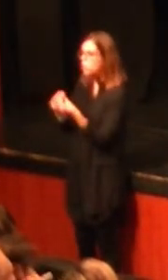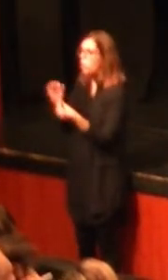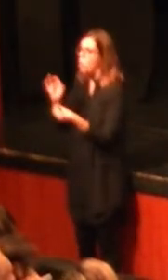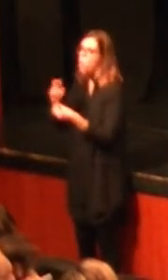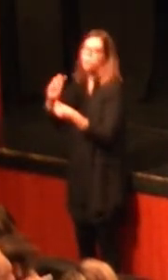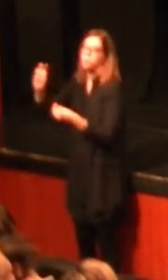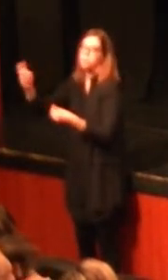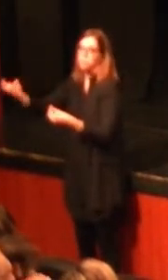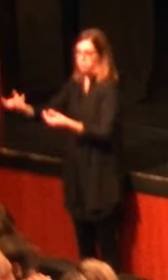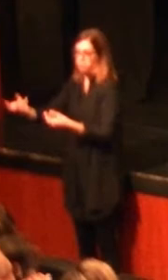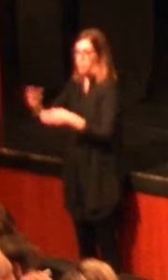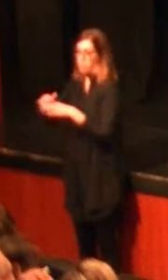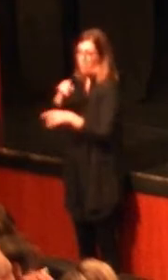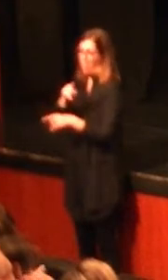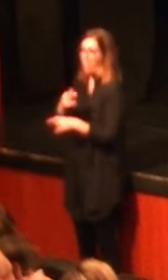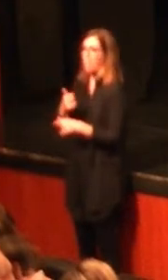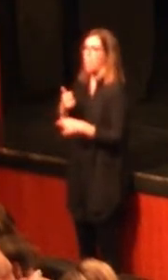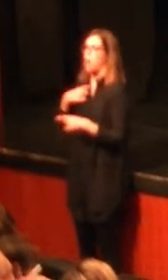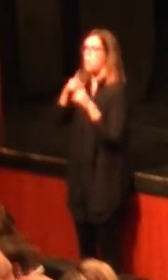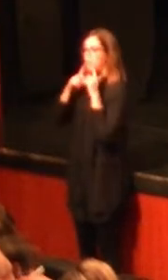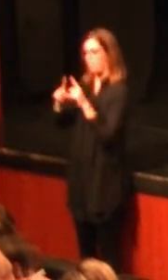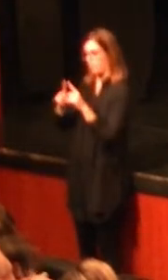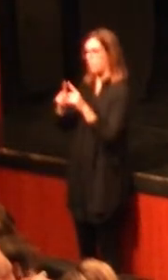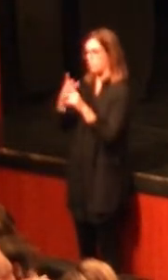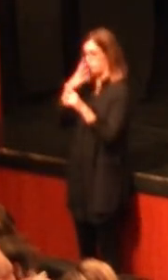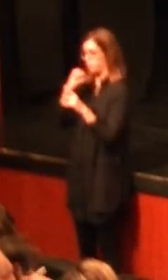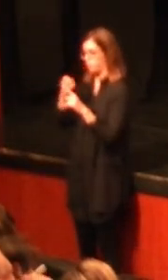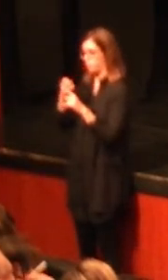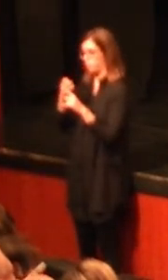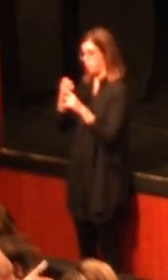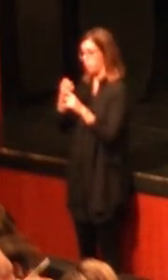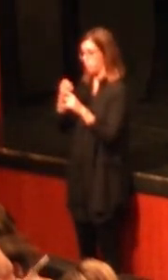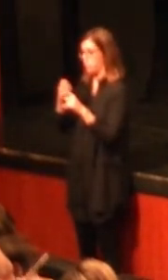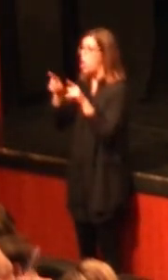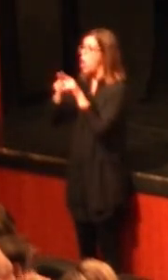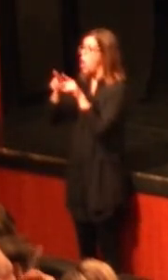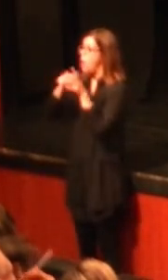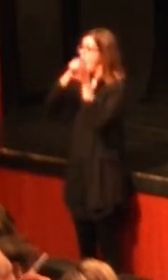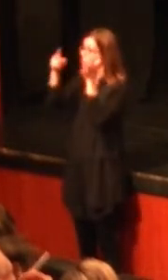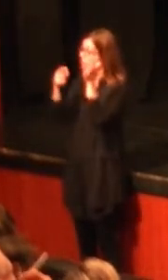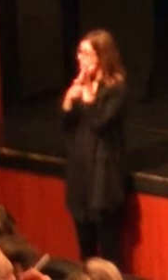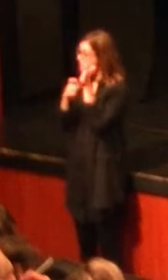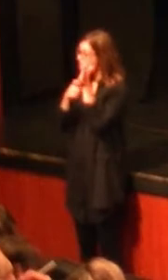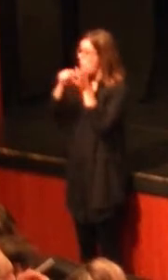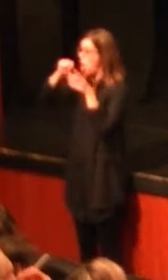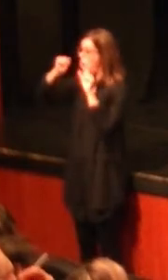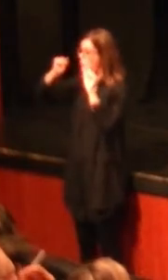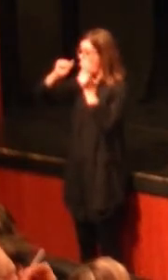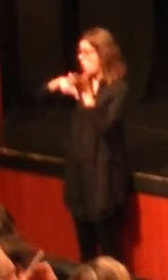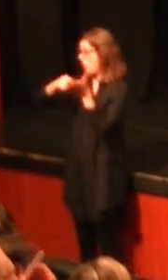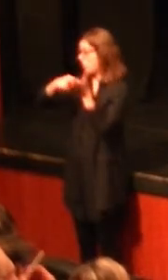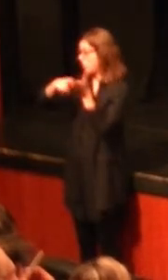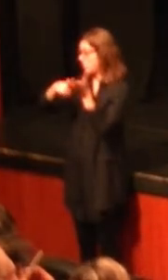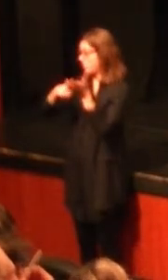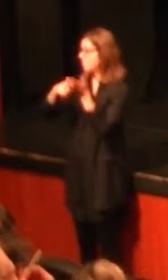la realitat estatal. Surt l'any 2007, 2008, més o menys, la llei de contractes del sector públic. Una llei